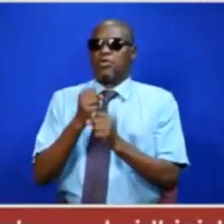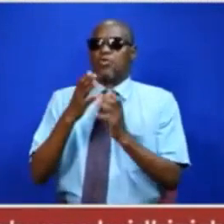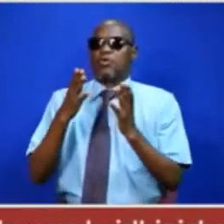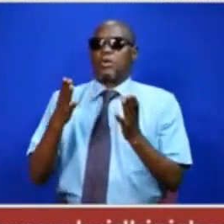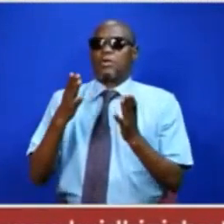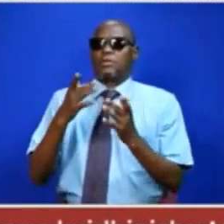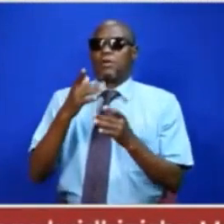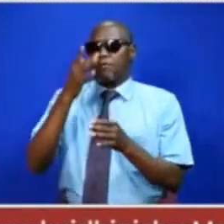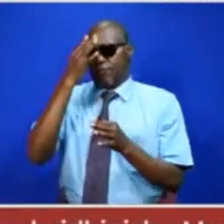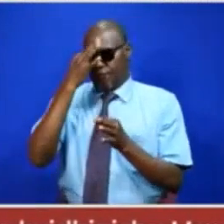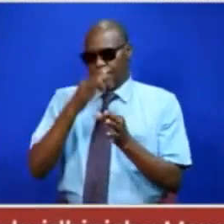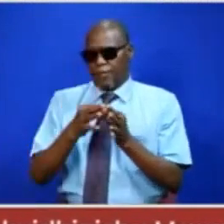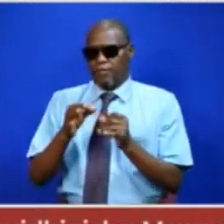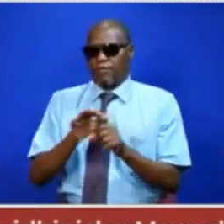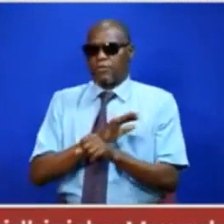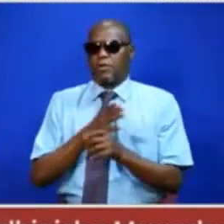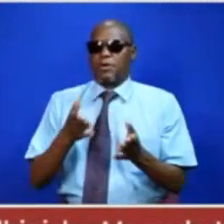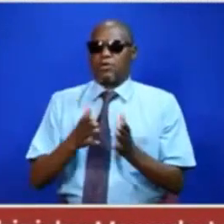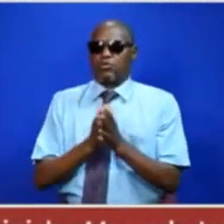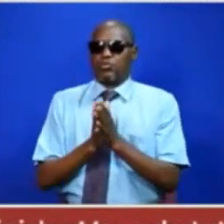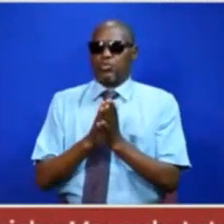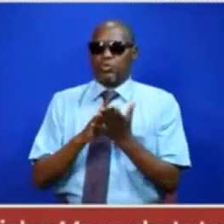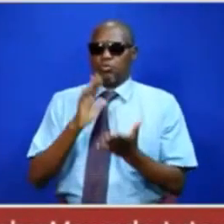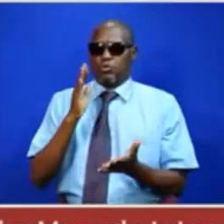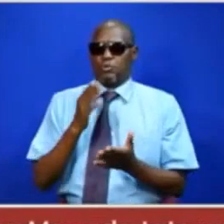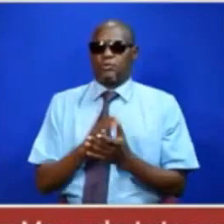wanaoaminika. Keta Diego na maelezo zaidi.